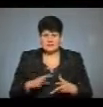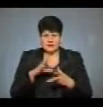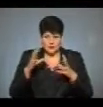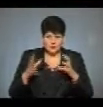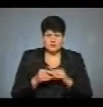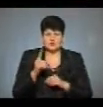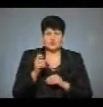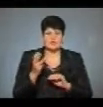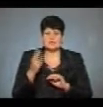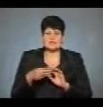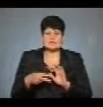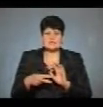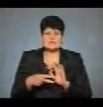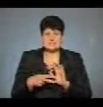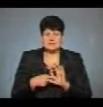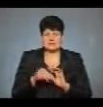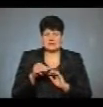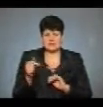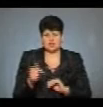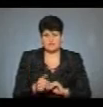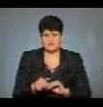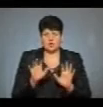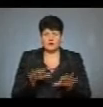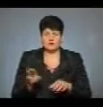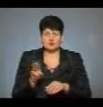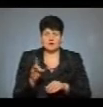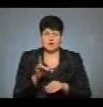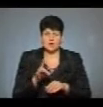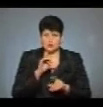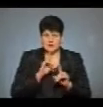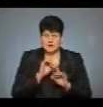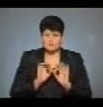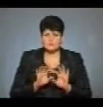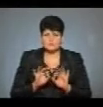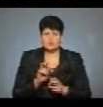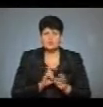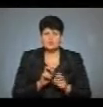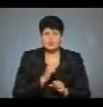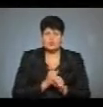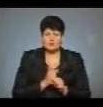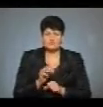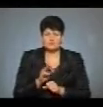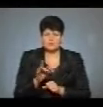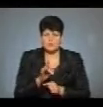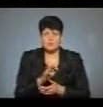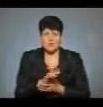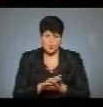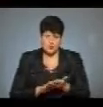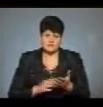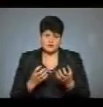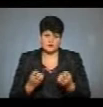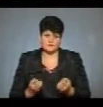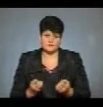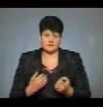це 137 тисяч гривень. Голова Шумської районної ради Тарас Корець розповів, що пошукові роботи на Шумщині продовжать.